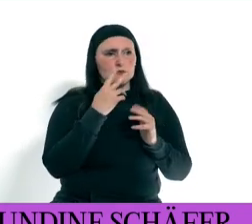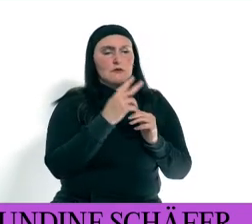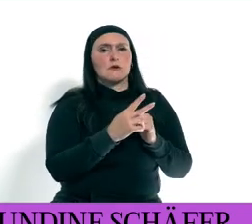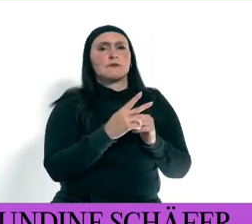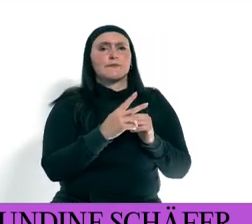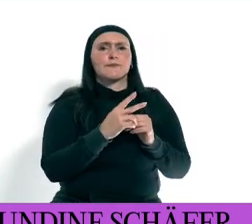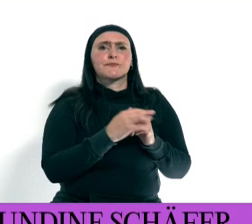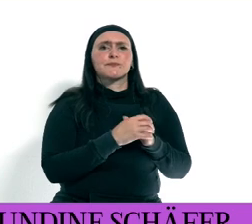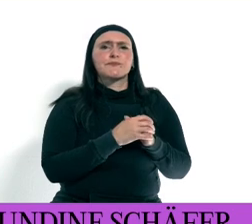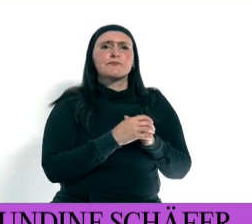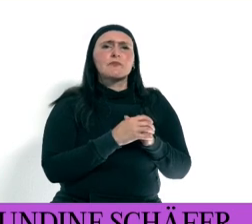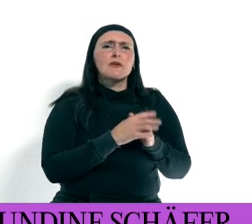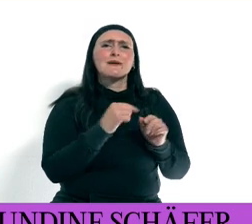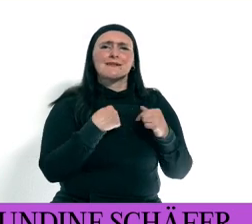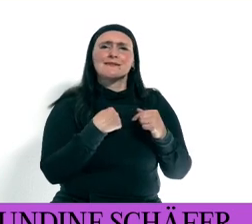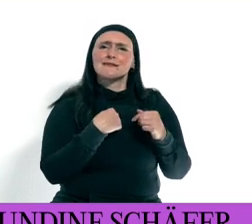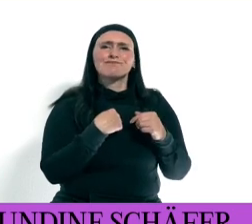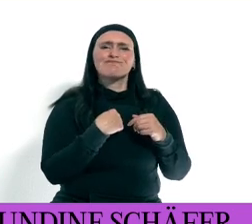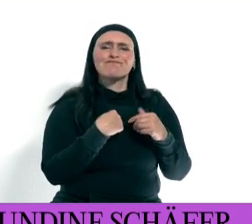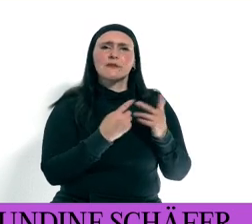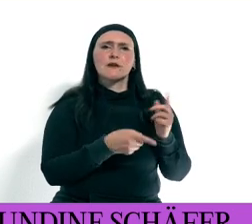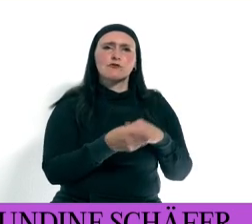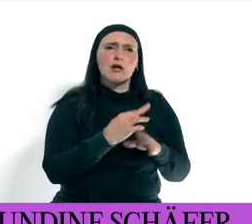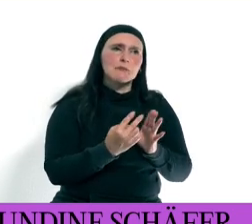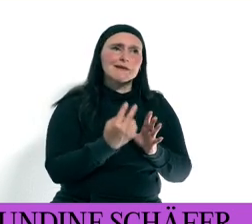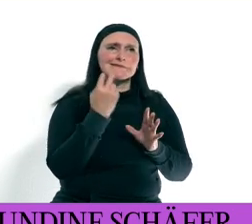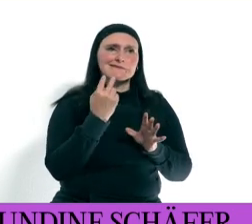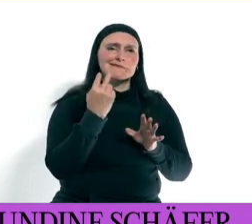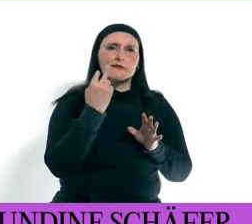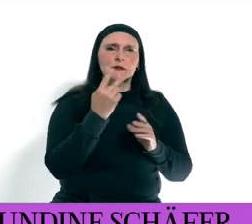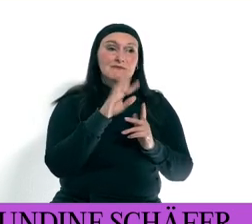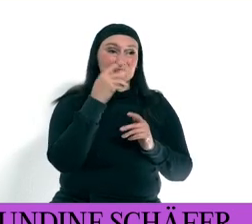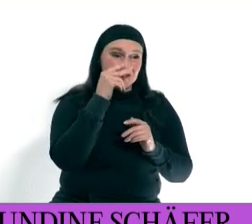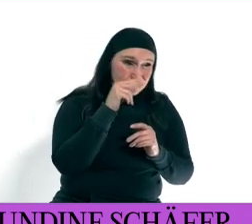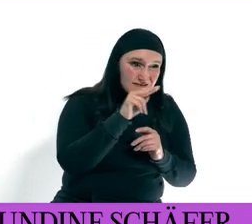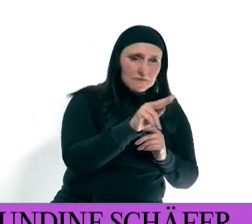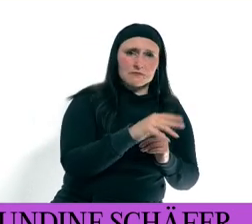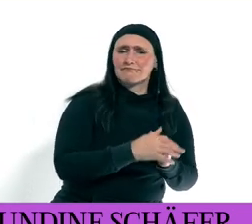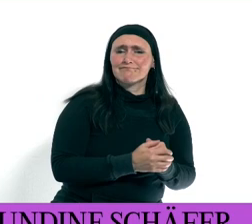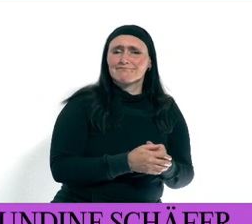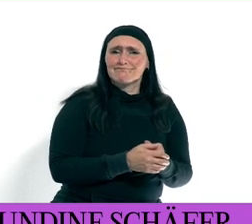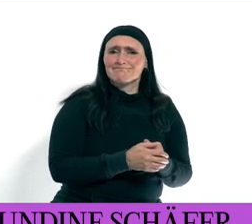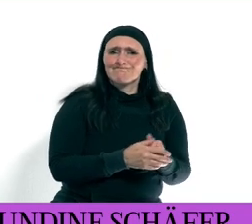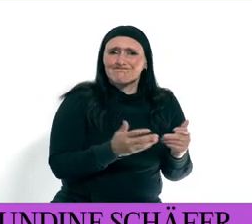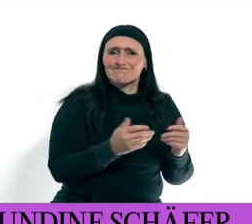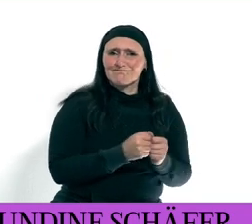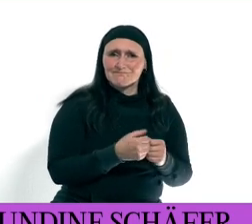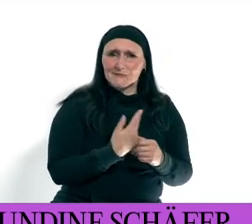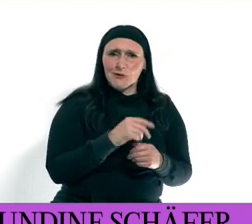sind. Nichtsdestoweniger wissen wir, dass wir noch sehr viel vor uns haben.